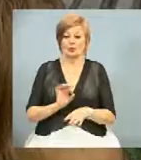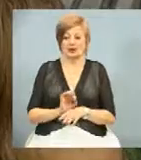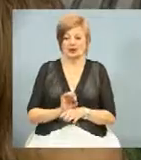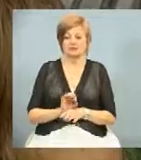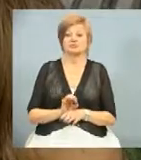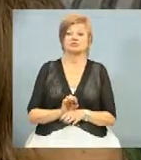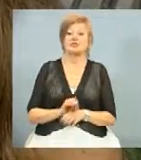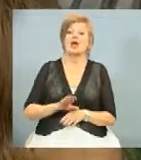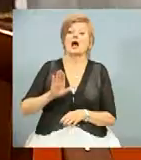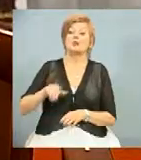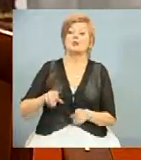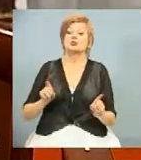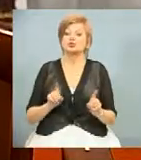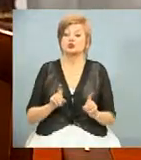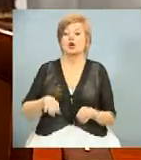що потім?